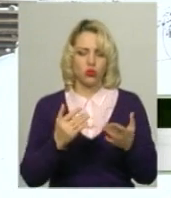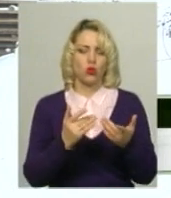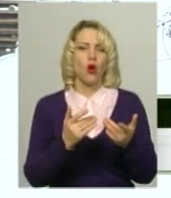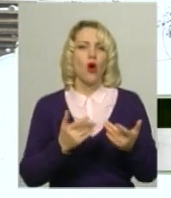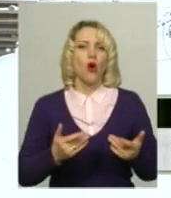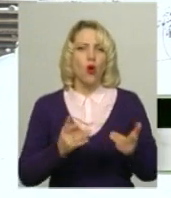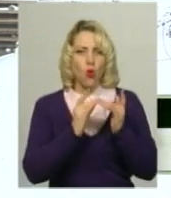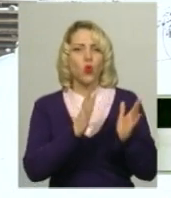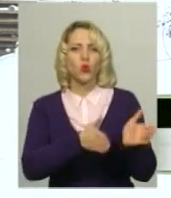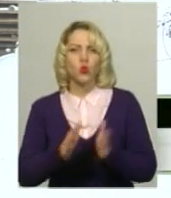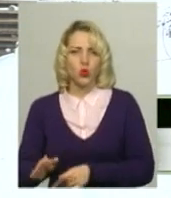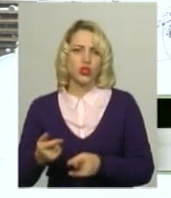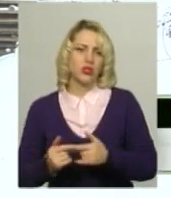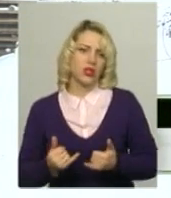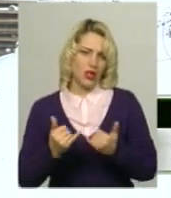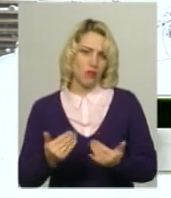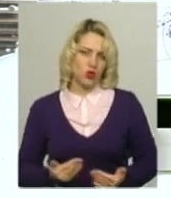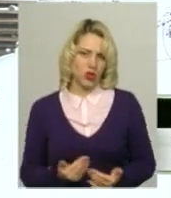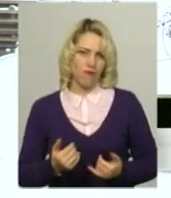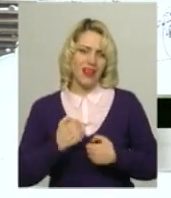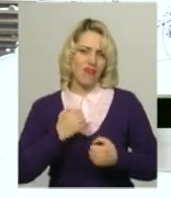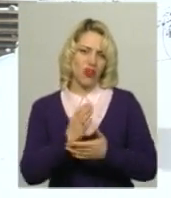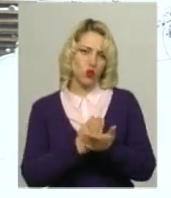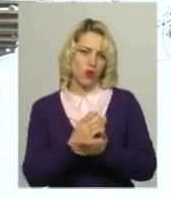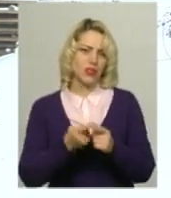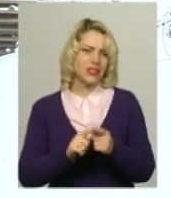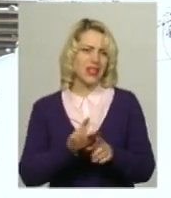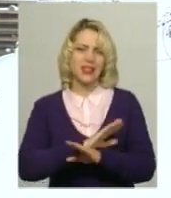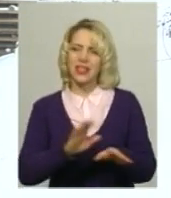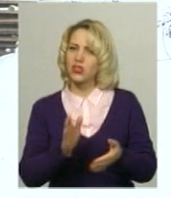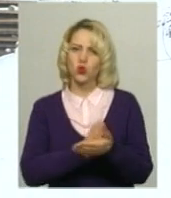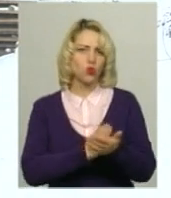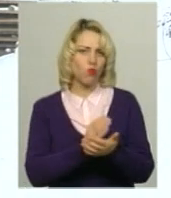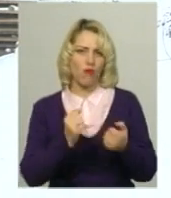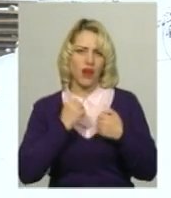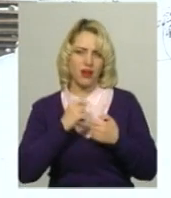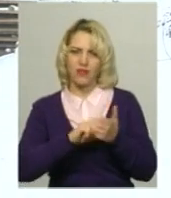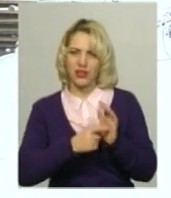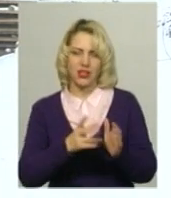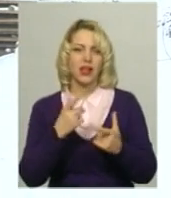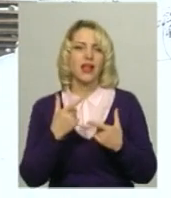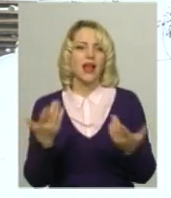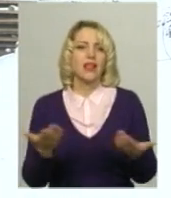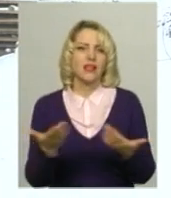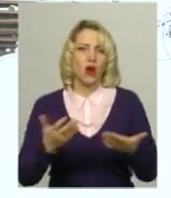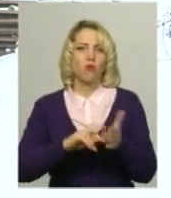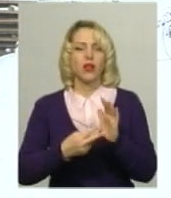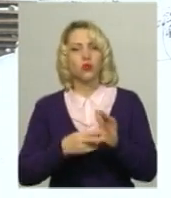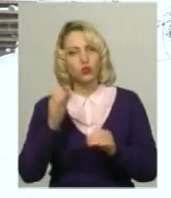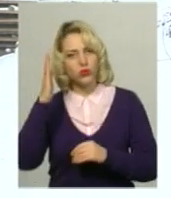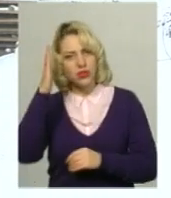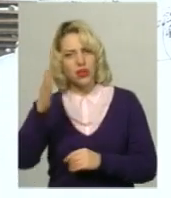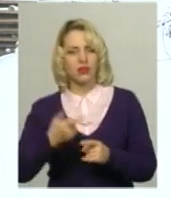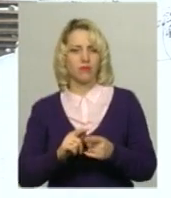проживання військовослужбовців за контрактом. Тобто, це не є ніяке неслужбове житло, це не квартири, які плануються, які